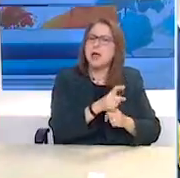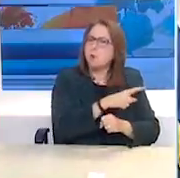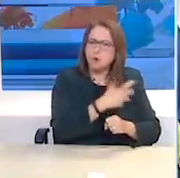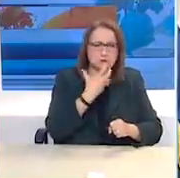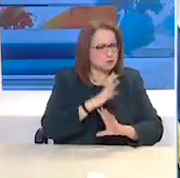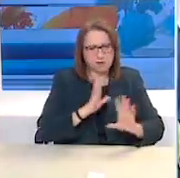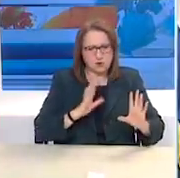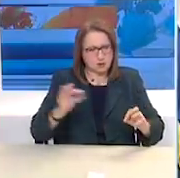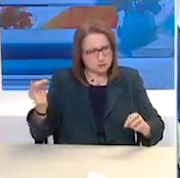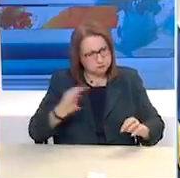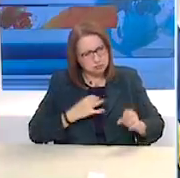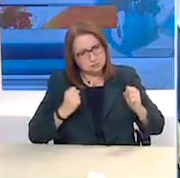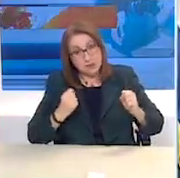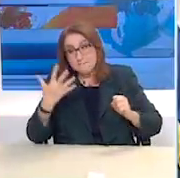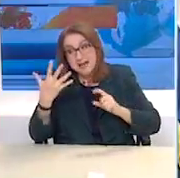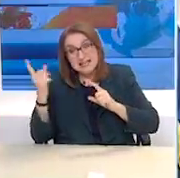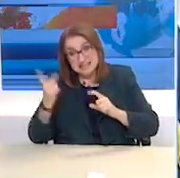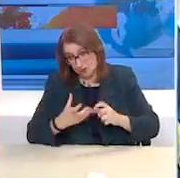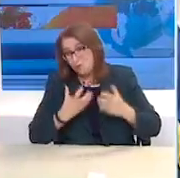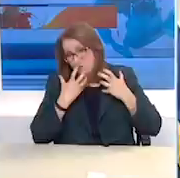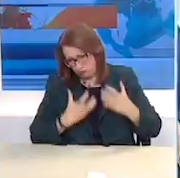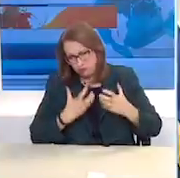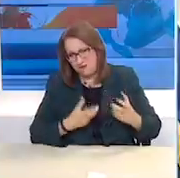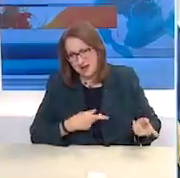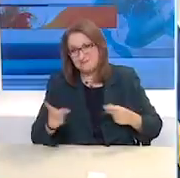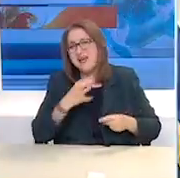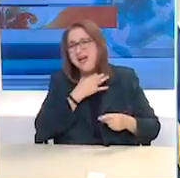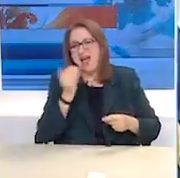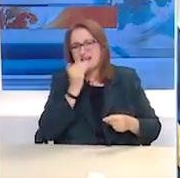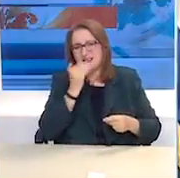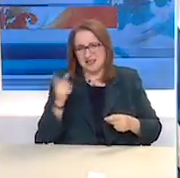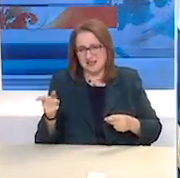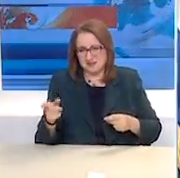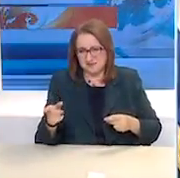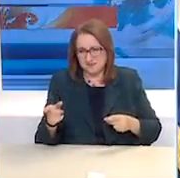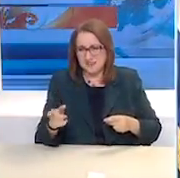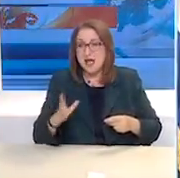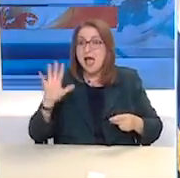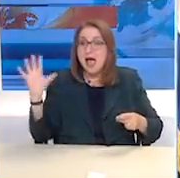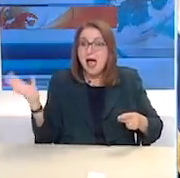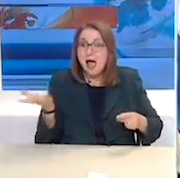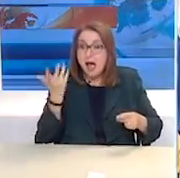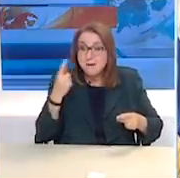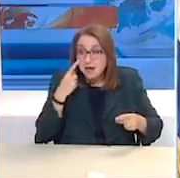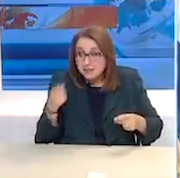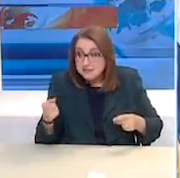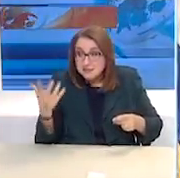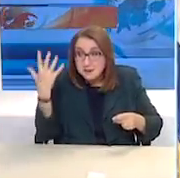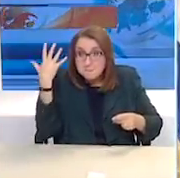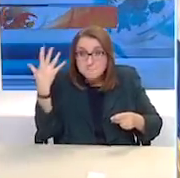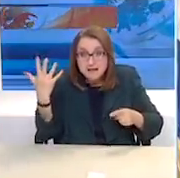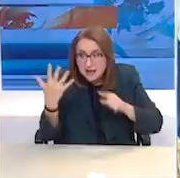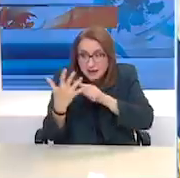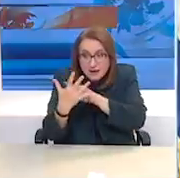αν δεις 5 μεθ σε 2 εβδομάδες μετά, αυτό σημαίνει από πίσω 195 κρούσματα του